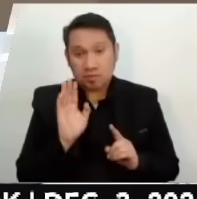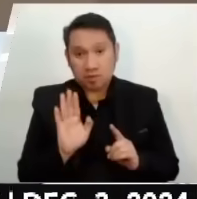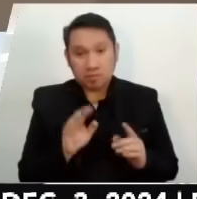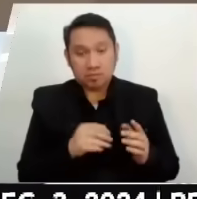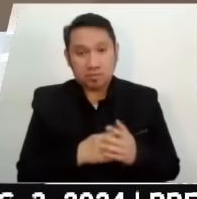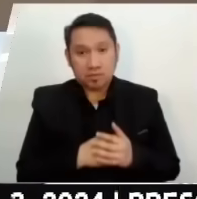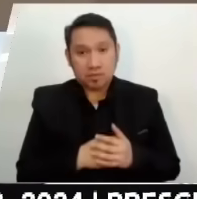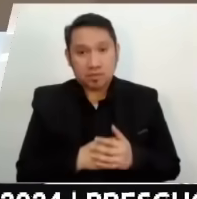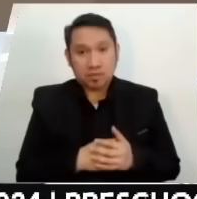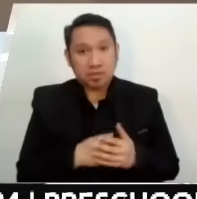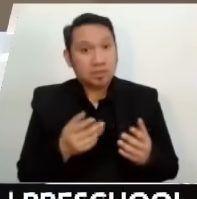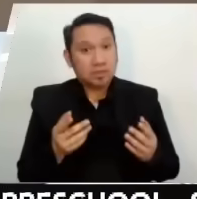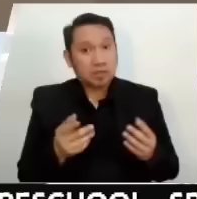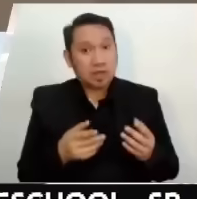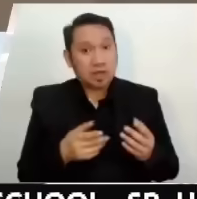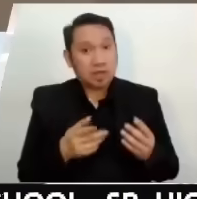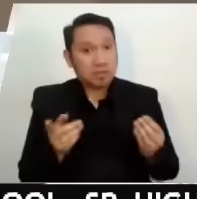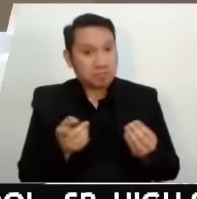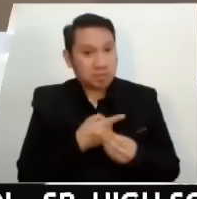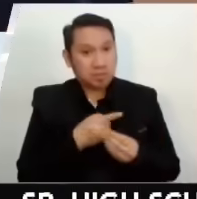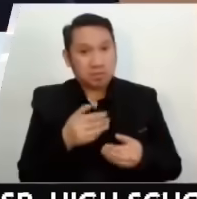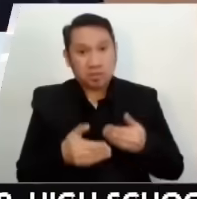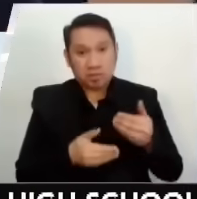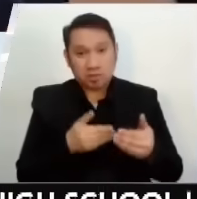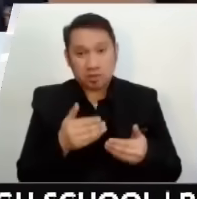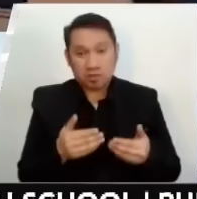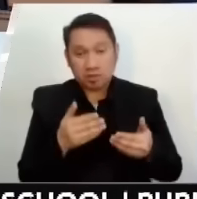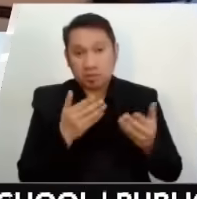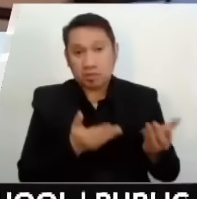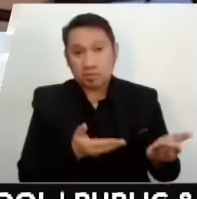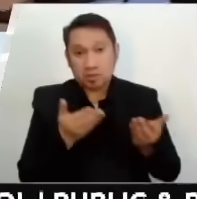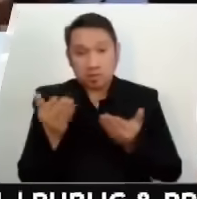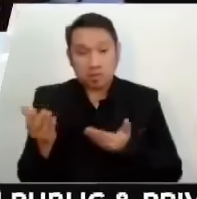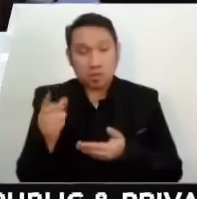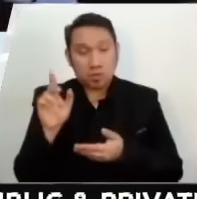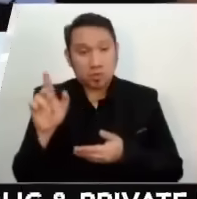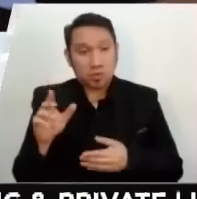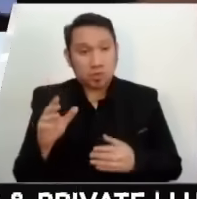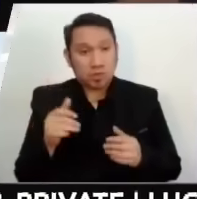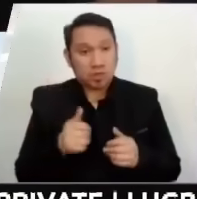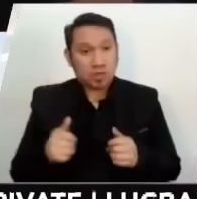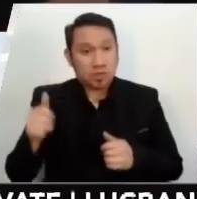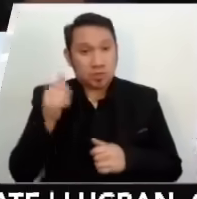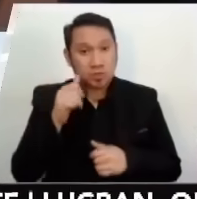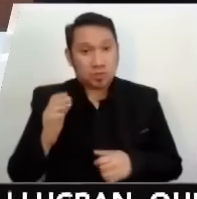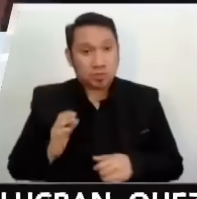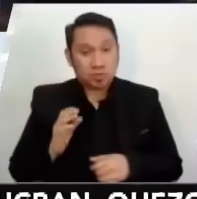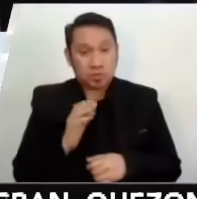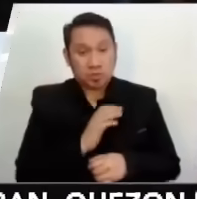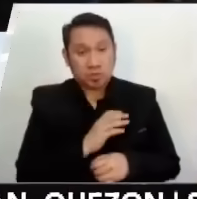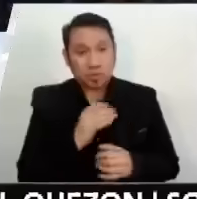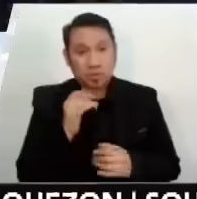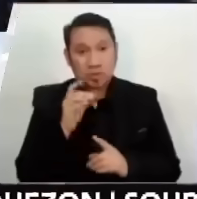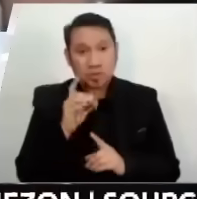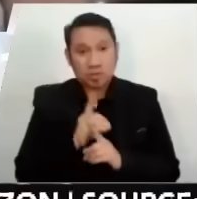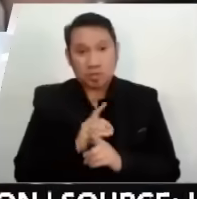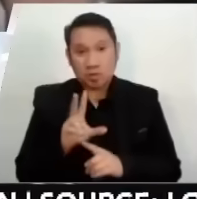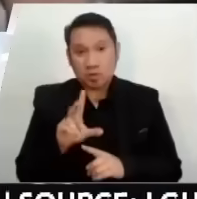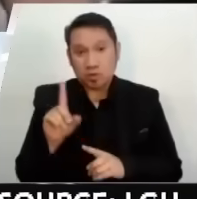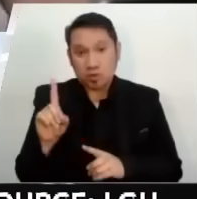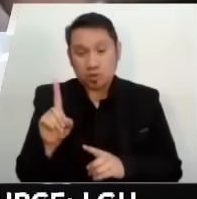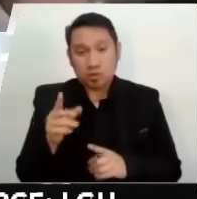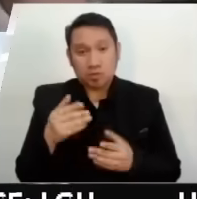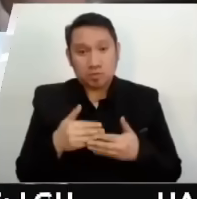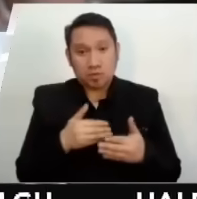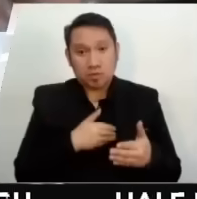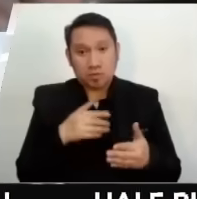process saka ipadadala sa House Speaker. Sa December 21, ang huling sesyon ng Kamara bago sila mag-adjourn. We have